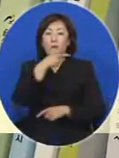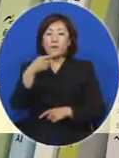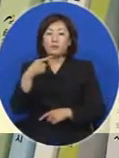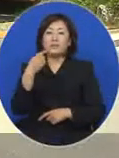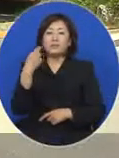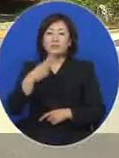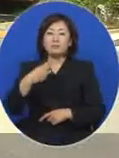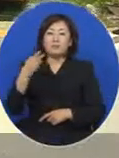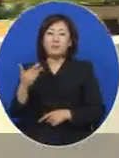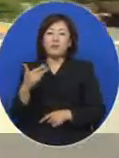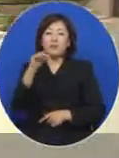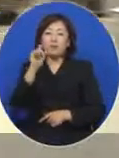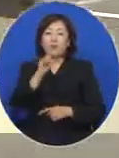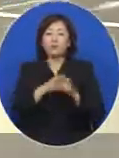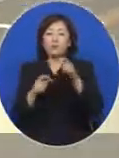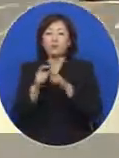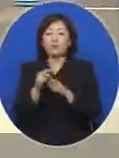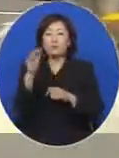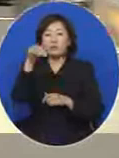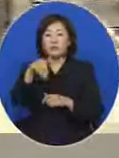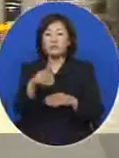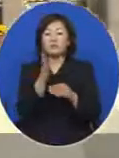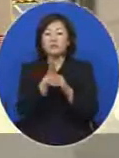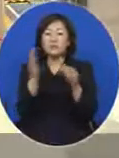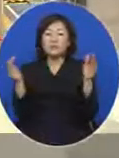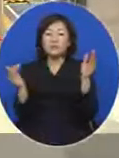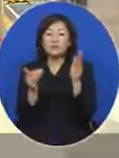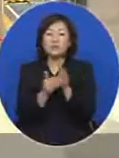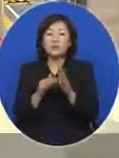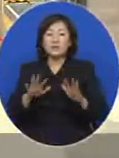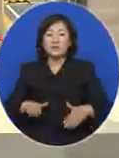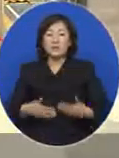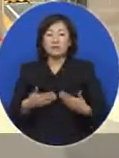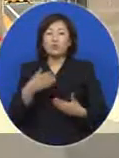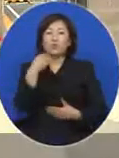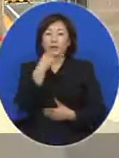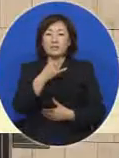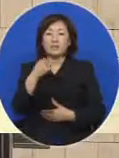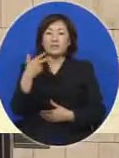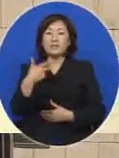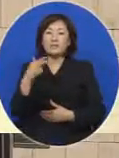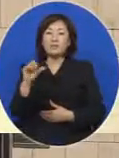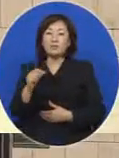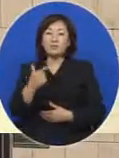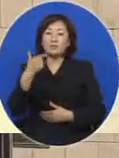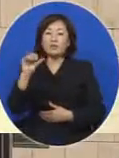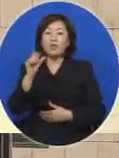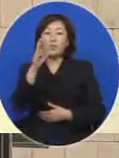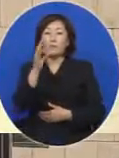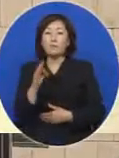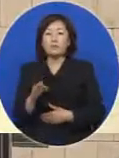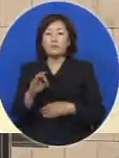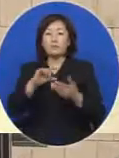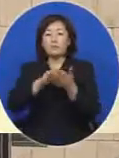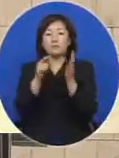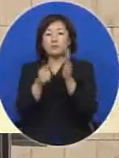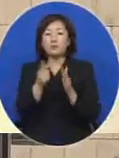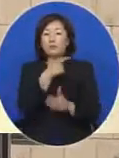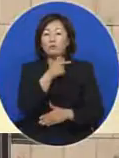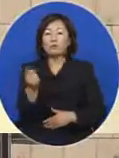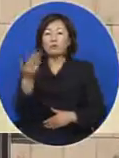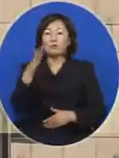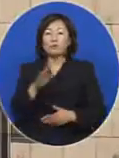마이너스 3.85%보다 낮은 적자폭을 유지했습니다. 남구는 마이너스 7.65%로 적자폭이 상대적으로